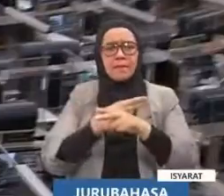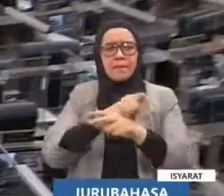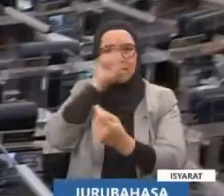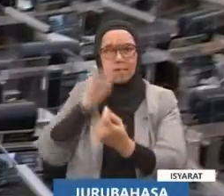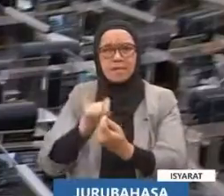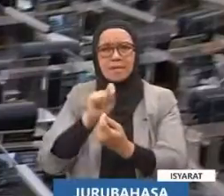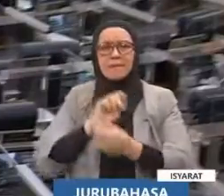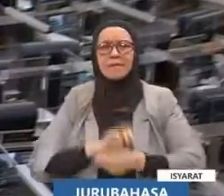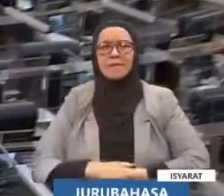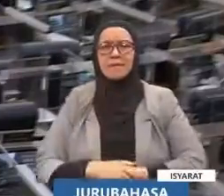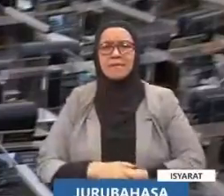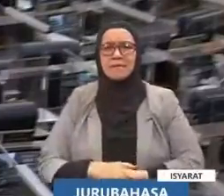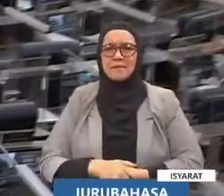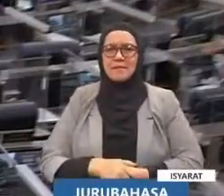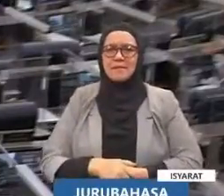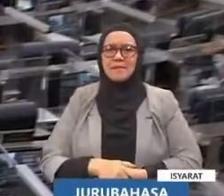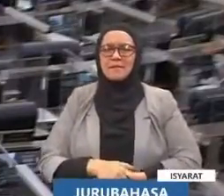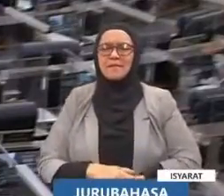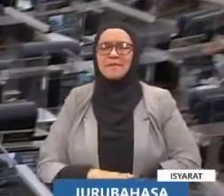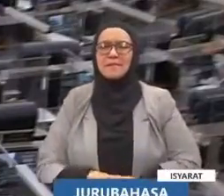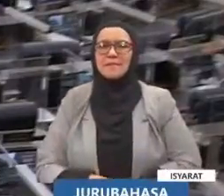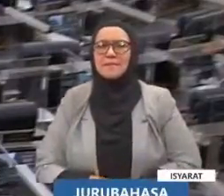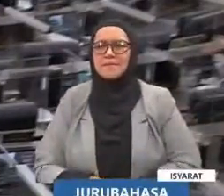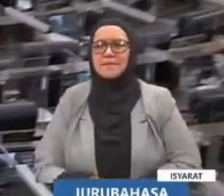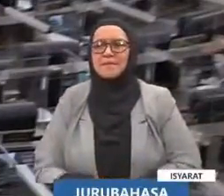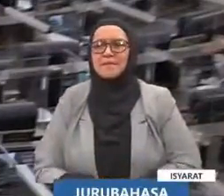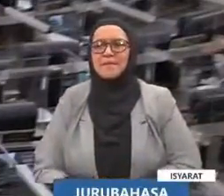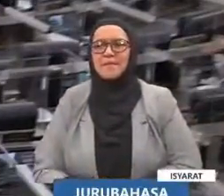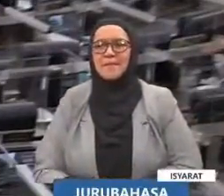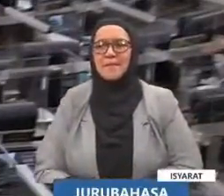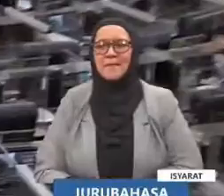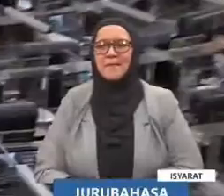jitu. Ya. Soalan yang kedua. Tumpat. Kuala Kerai. Yang dibetul.